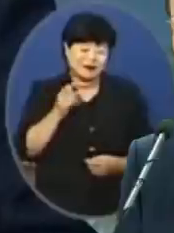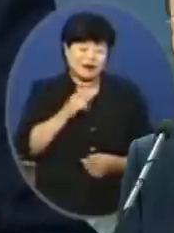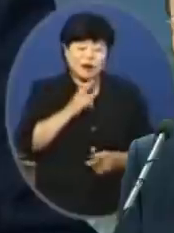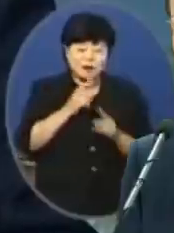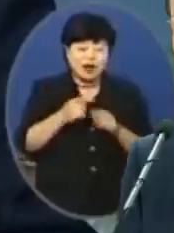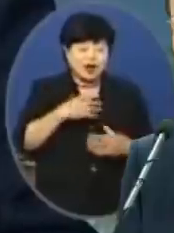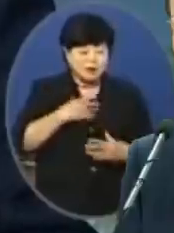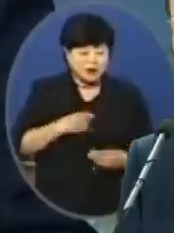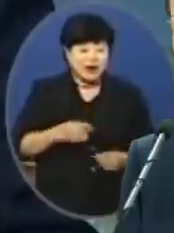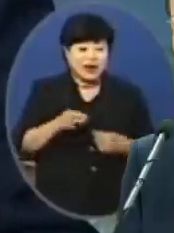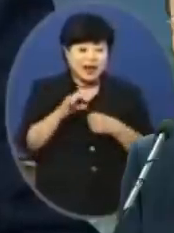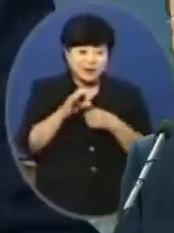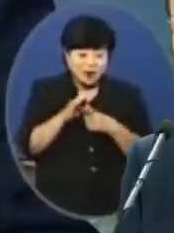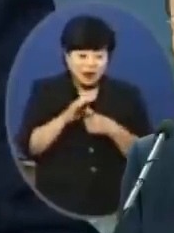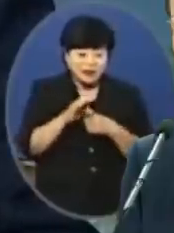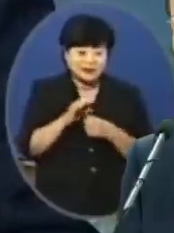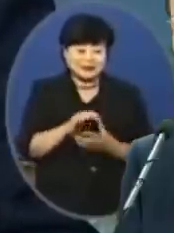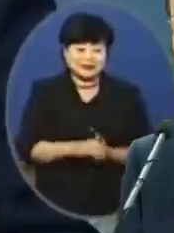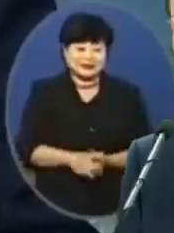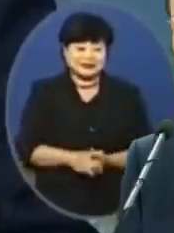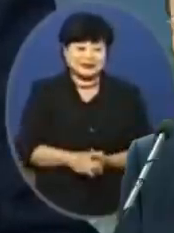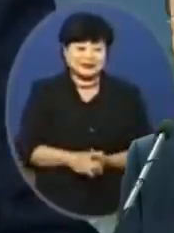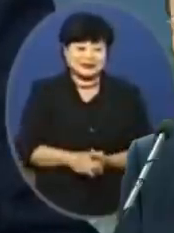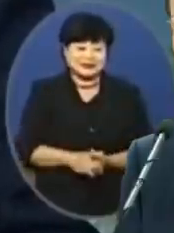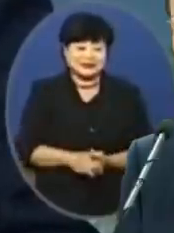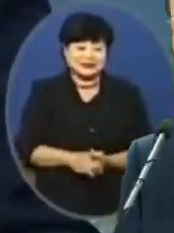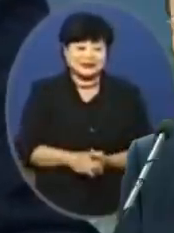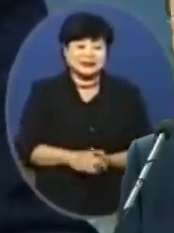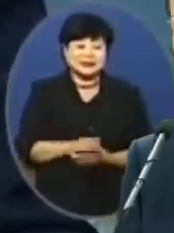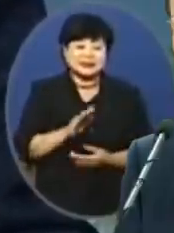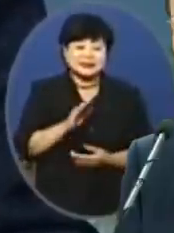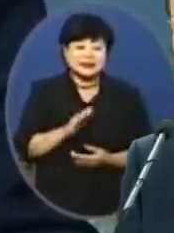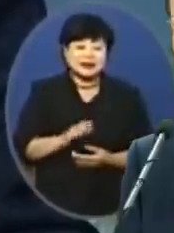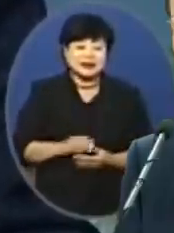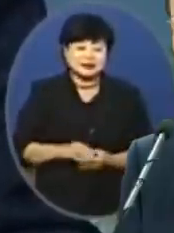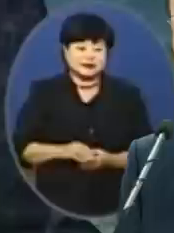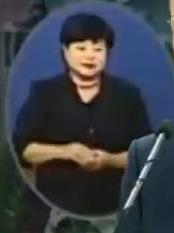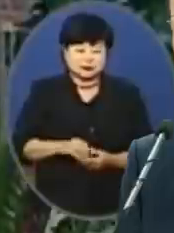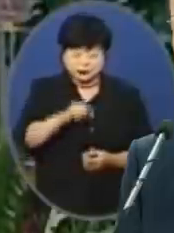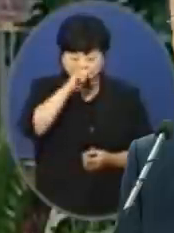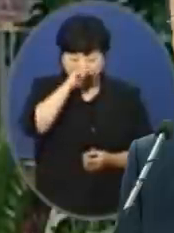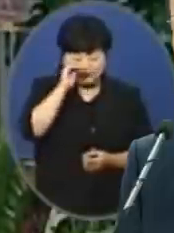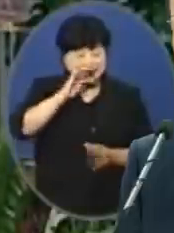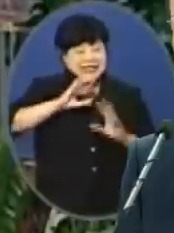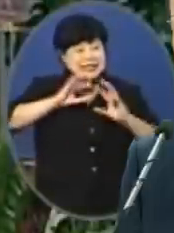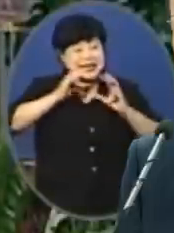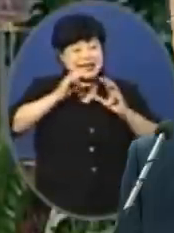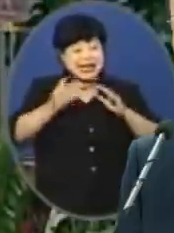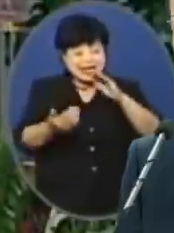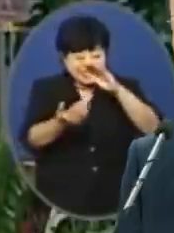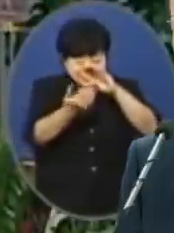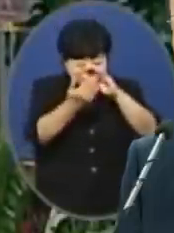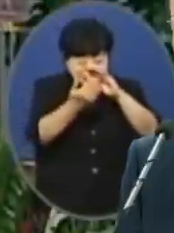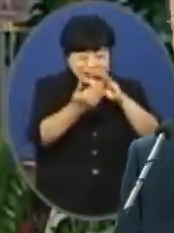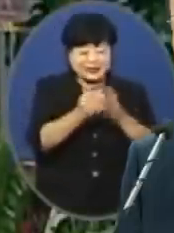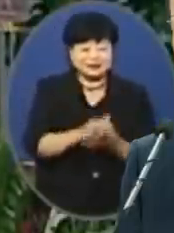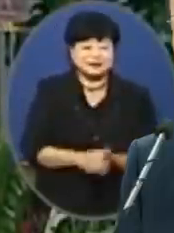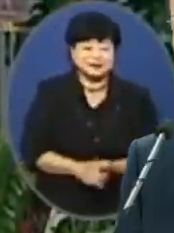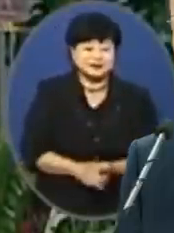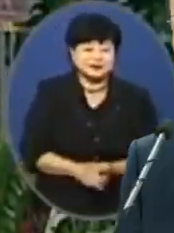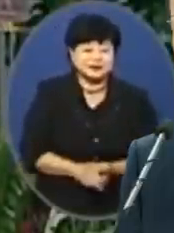말이 편안해지면 그 사람은 지상 천국을 누리는 것입니다. 창세기 1장 2절로